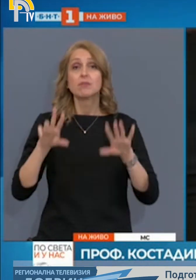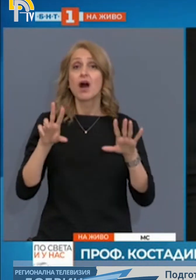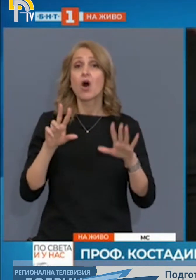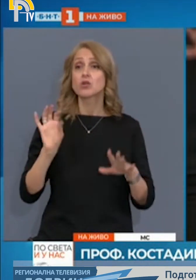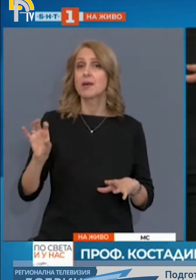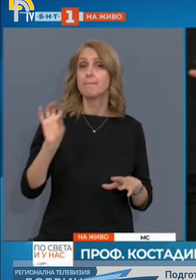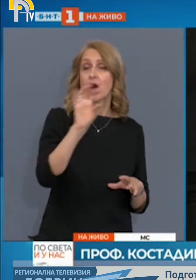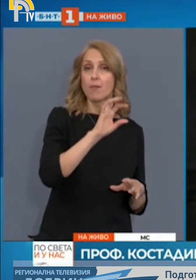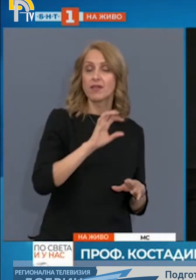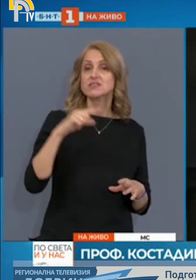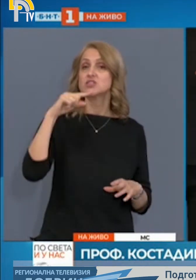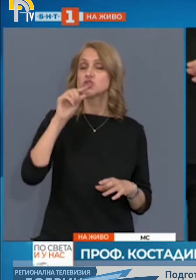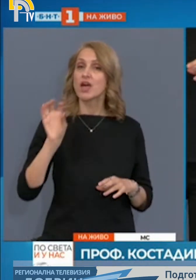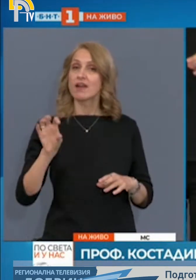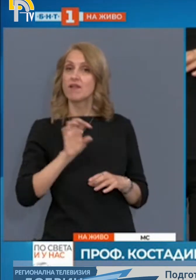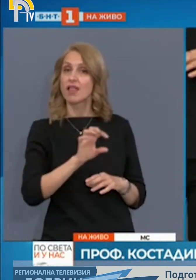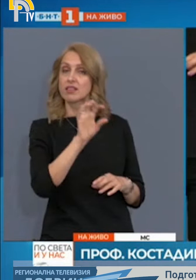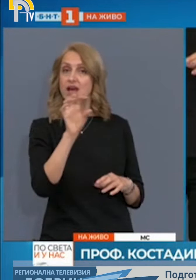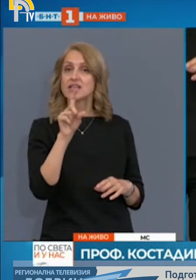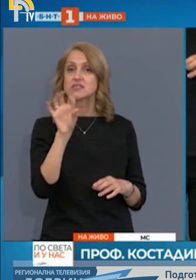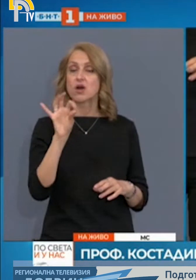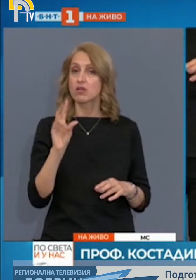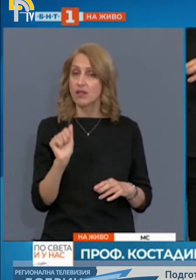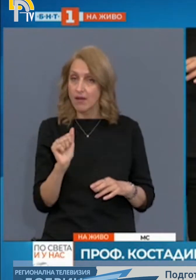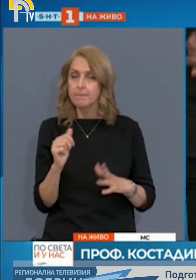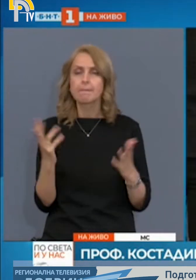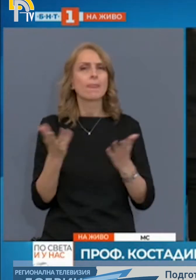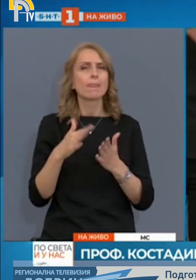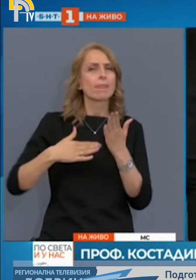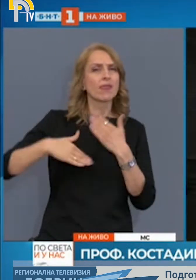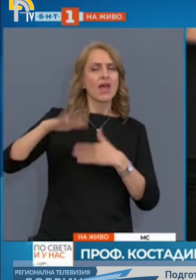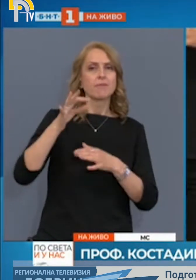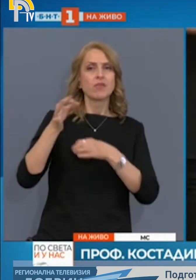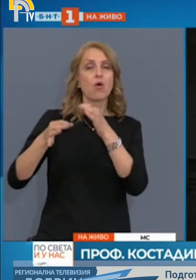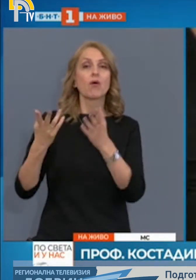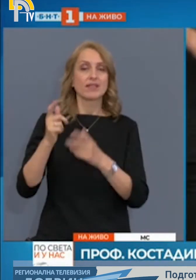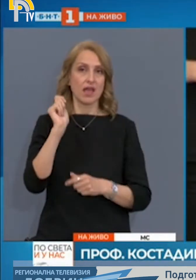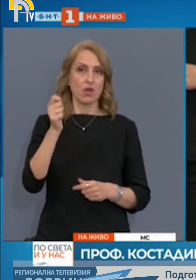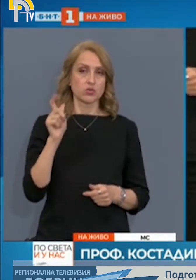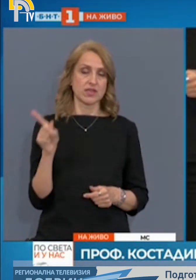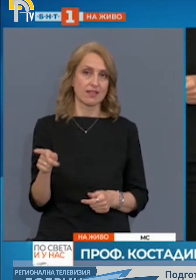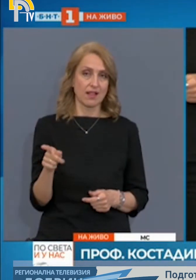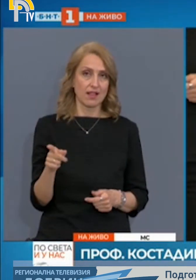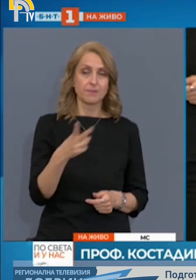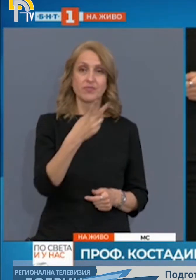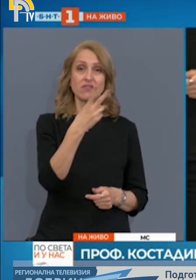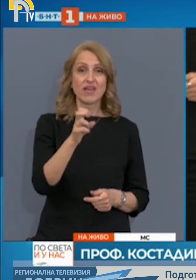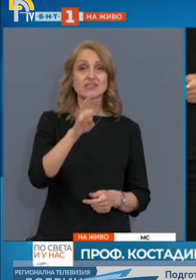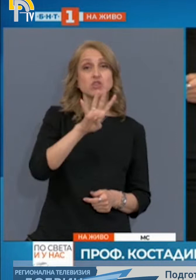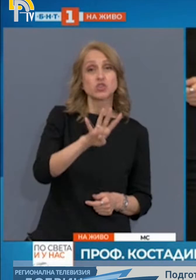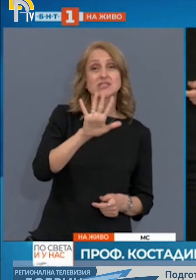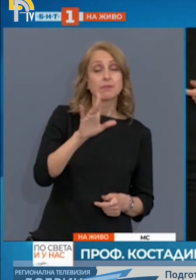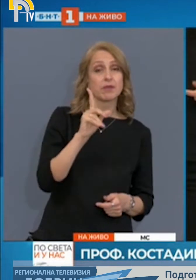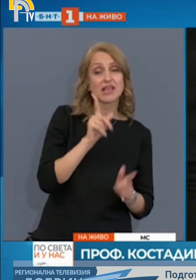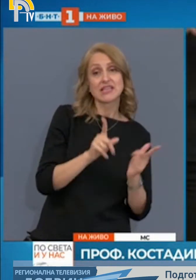червената зона, като тази с най-високо заболеемост е Кюстендил, с 245 на 100 хиляди,